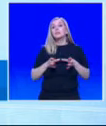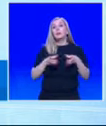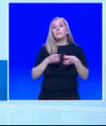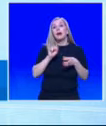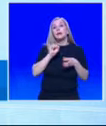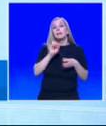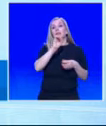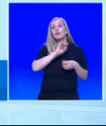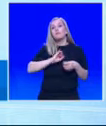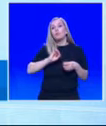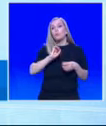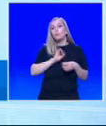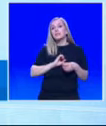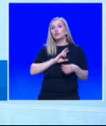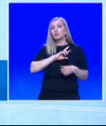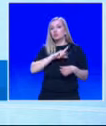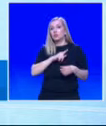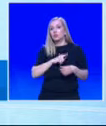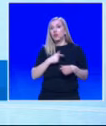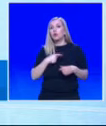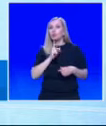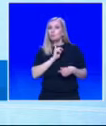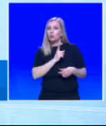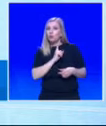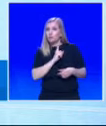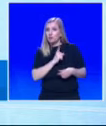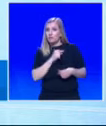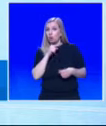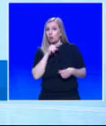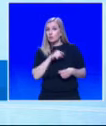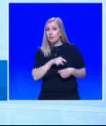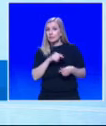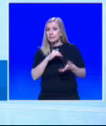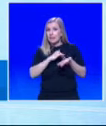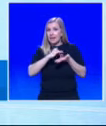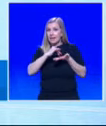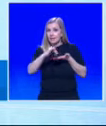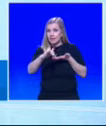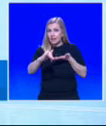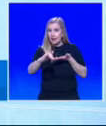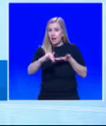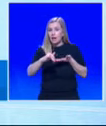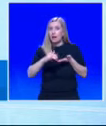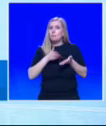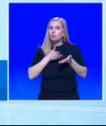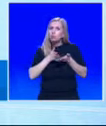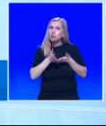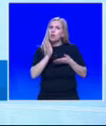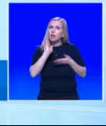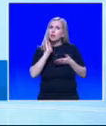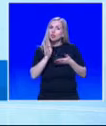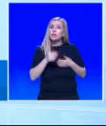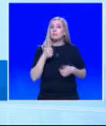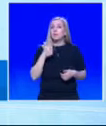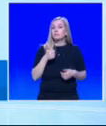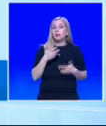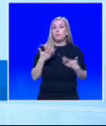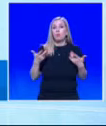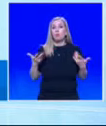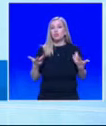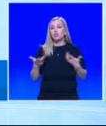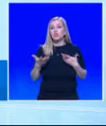европейските социалисти, която отправи много сериозно предупреждение, че ако тази линия продължи, БСП може да се окаже